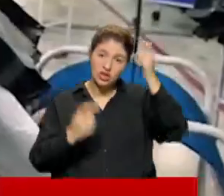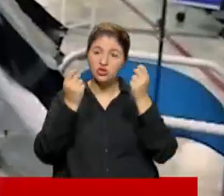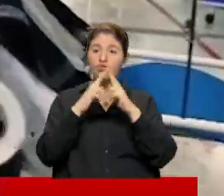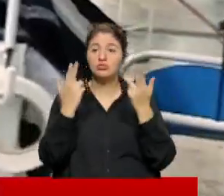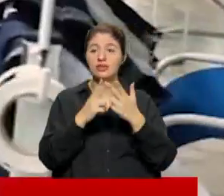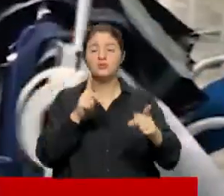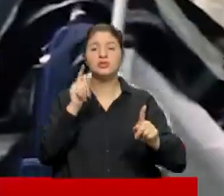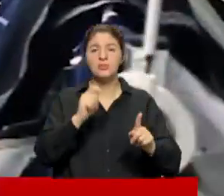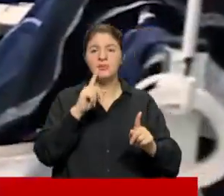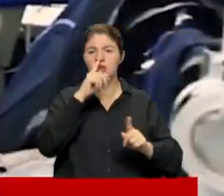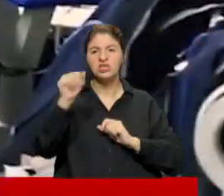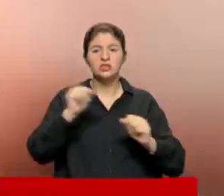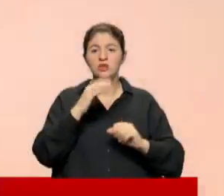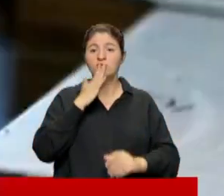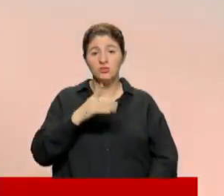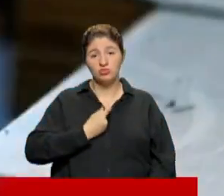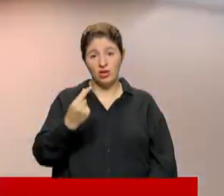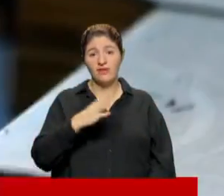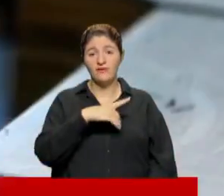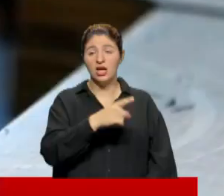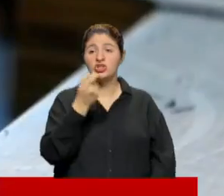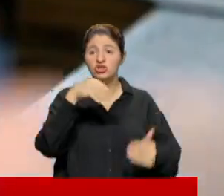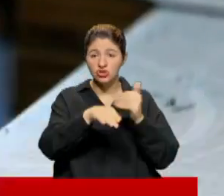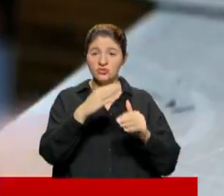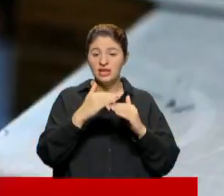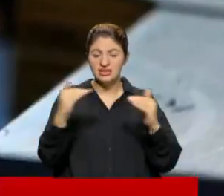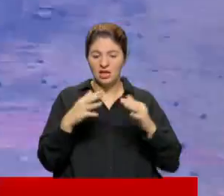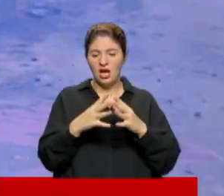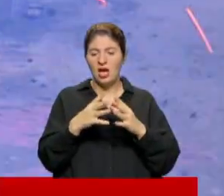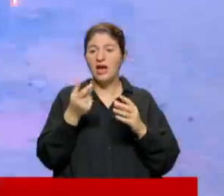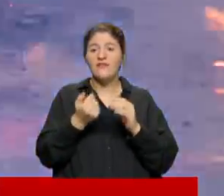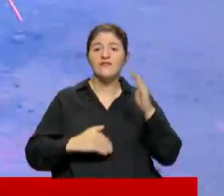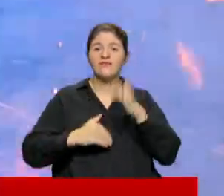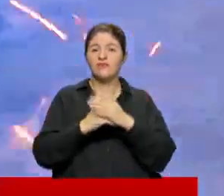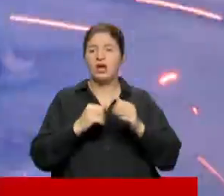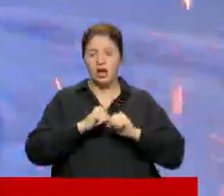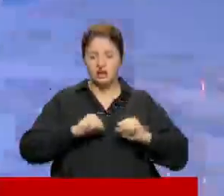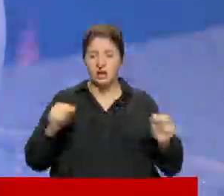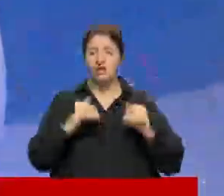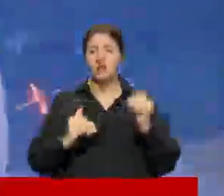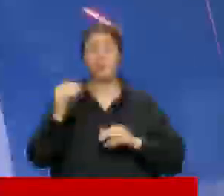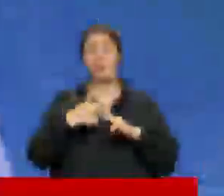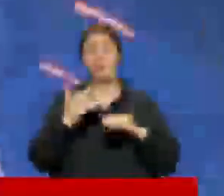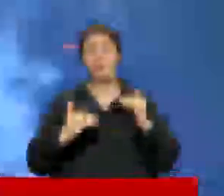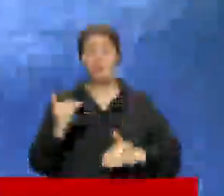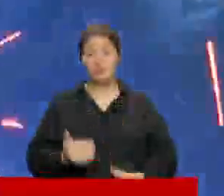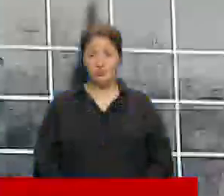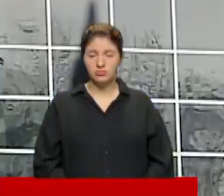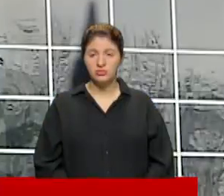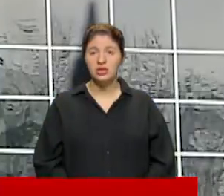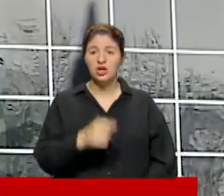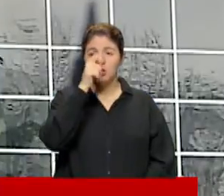uygulamaya sadece tepki yok uyarı da var istihdam ve kapasite kaybı yüksek enflasyon